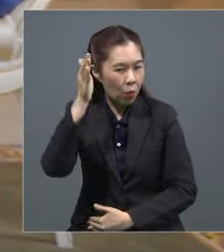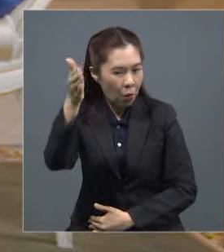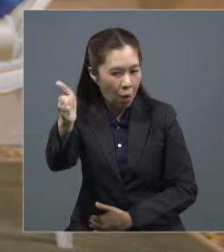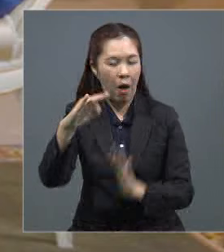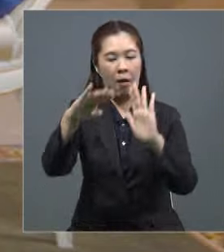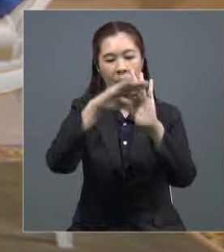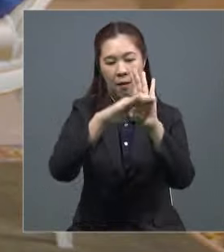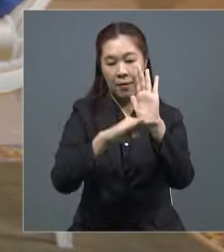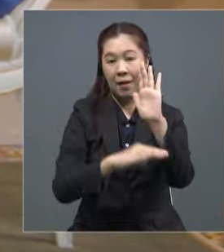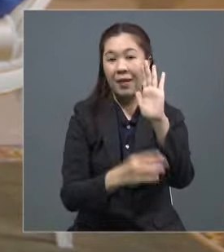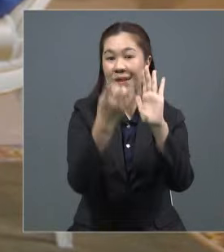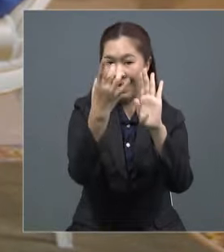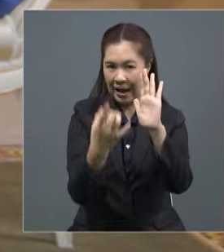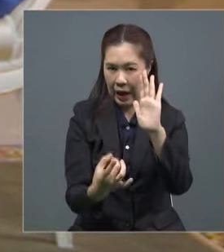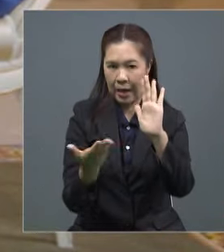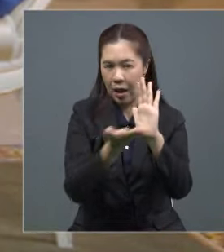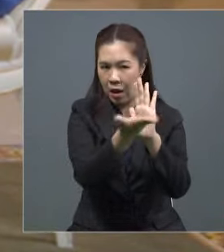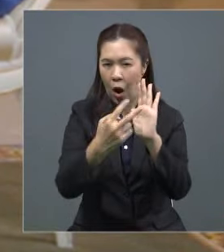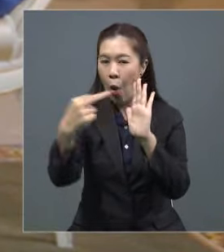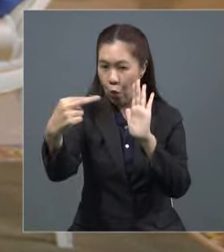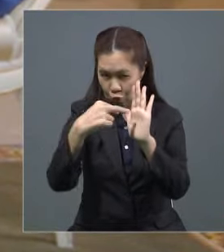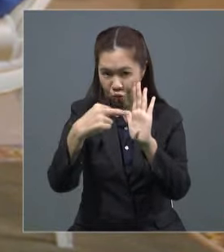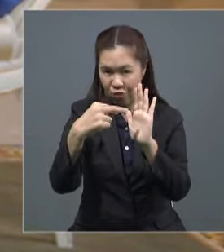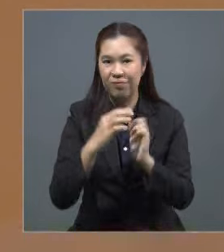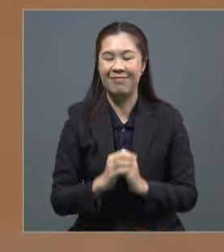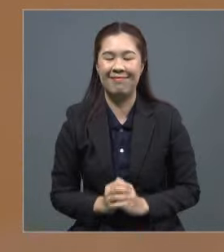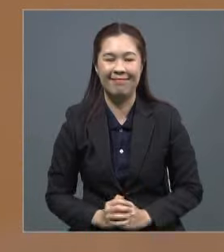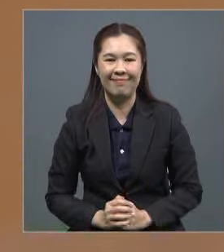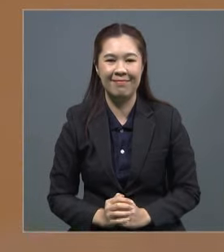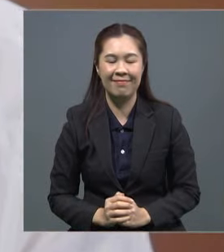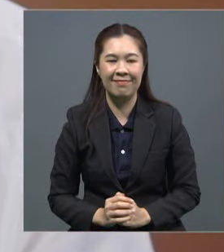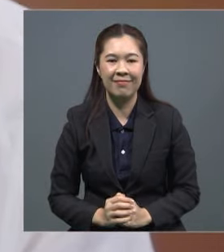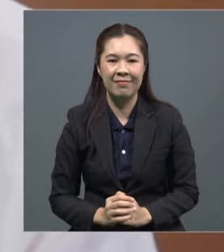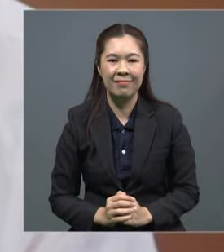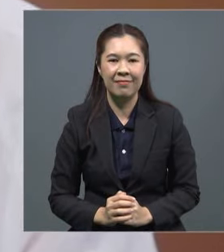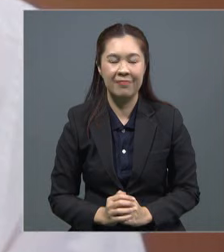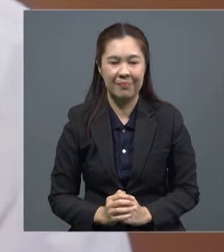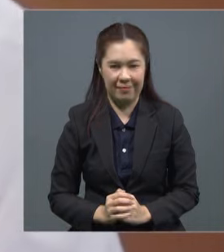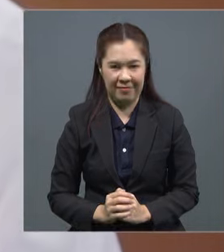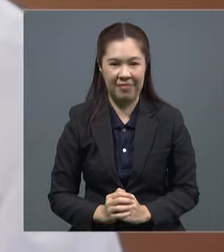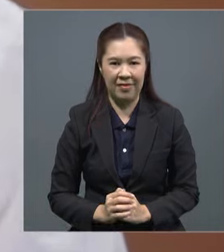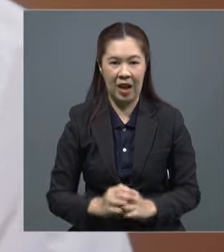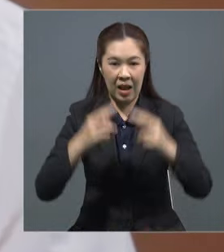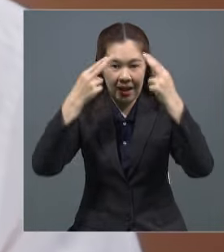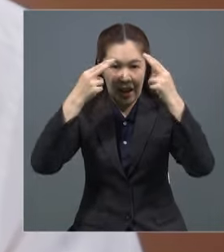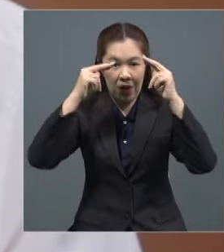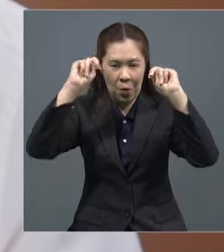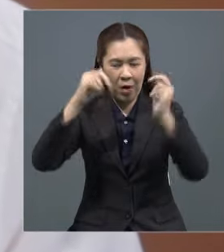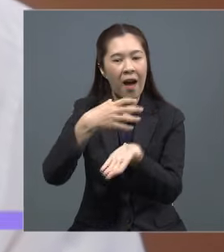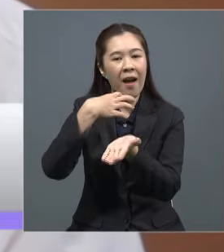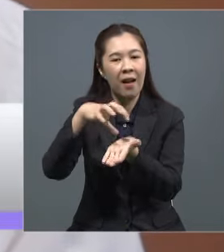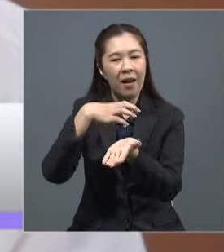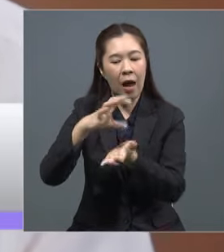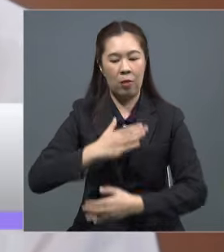อย่างน้อยก็จะได้เข้าใจว่ารัฐบาลประจำทอะไรอยู่ท่านนายกก็บอกนะครับว่าในฐานะนายก